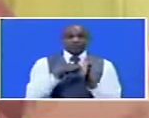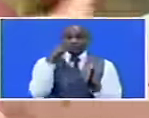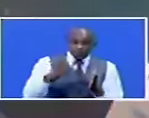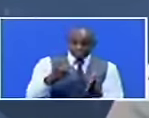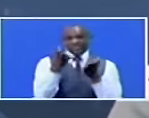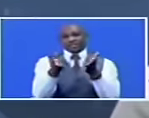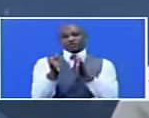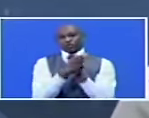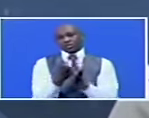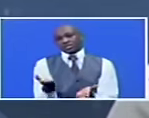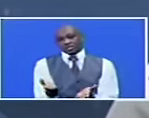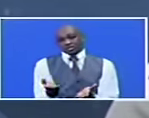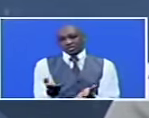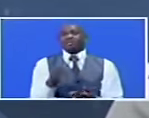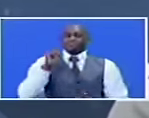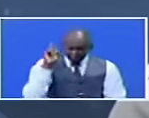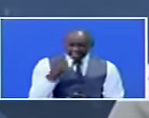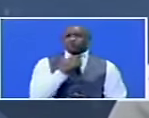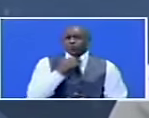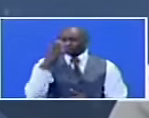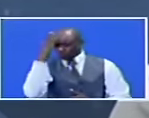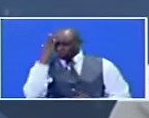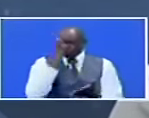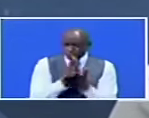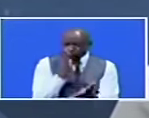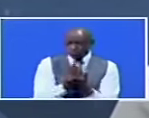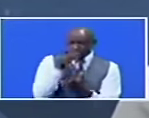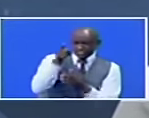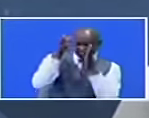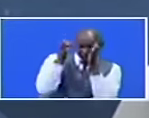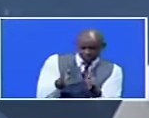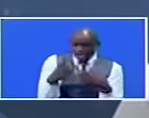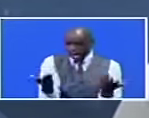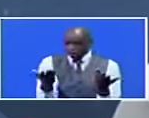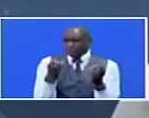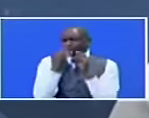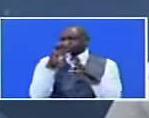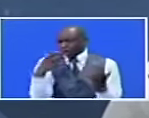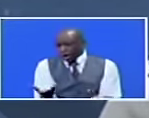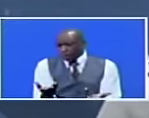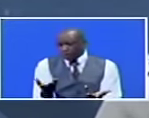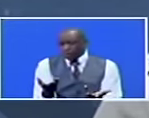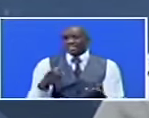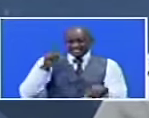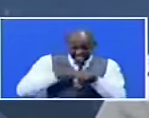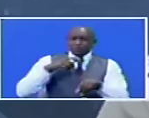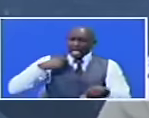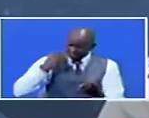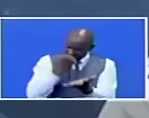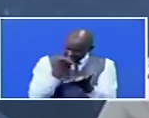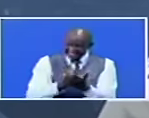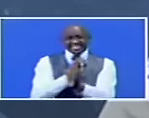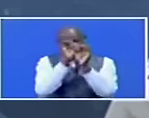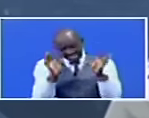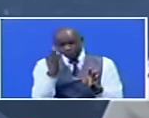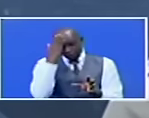Ikatokea. First of all, we want to establish exactly the authenticity of this complaint. And the ones we get evidence enough to take